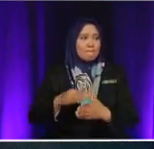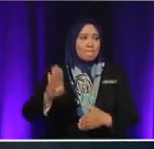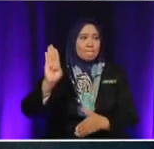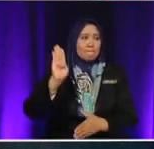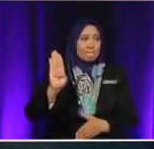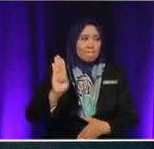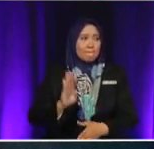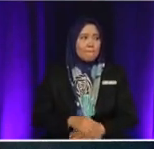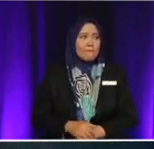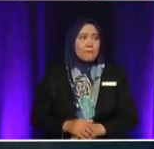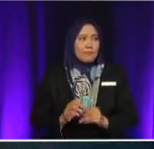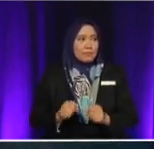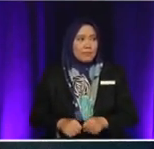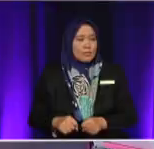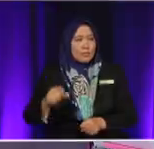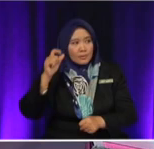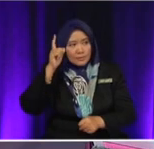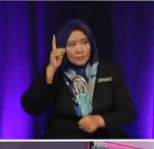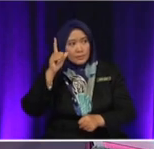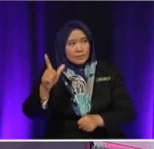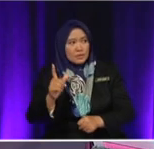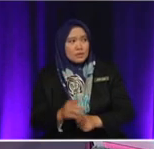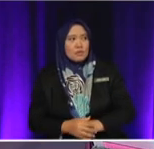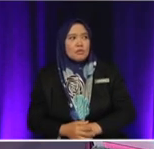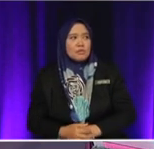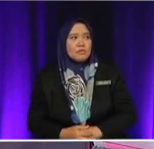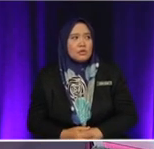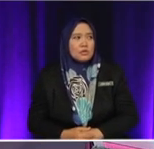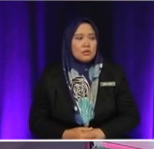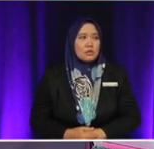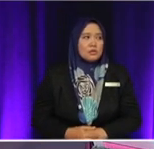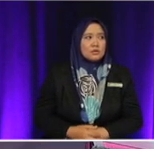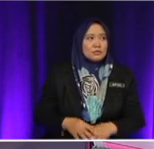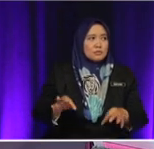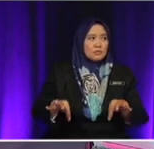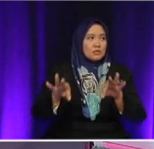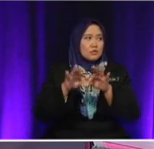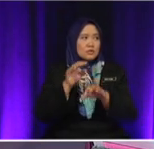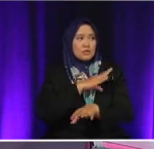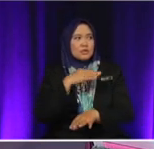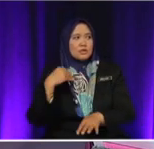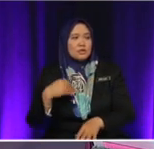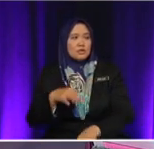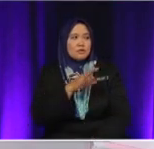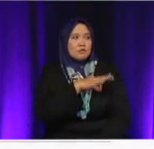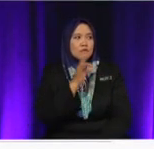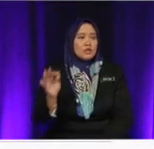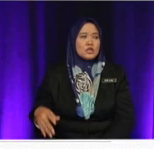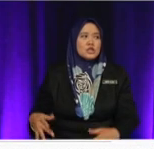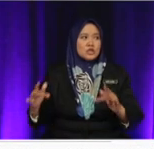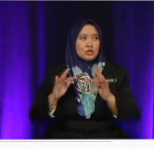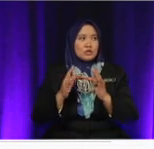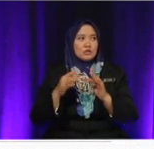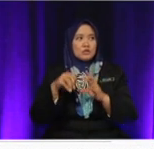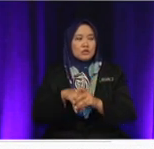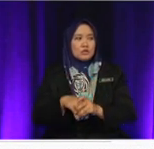kawan-kawan kamu jawab tadi, okey, kepentingan dan faedah jaringan dan perniagaan. Okey, murid boleh rujuk buku teks, Musrat